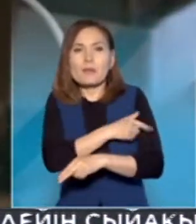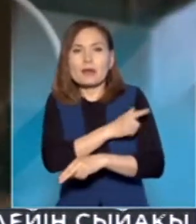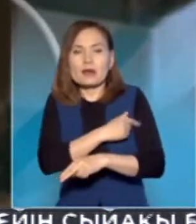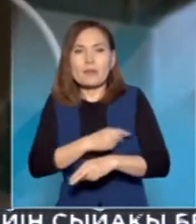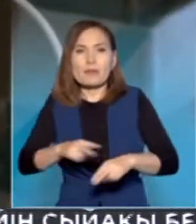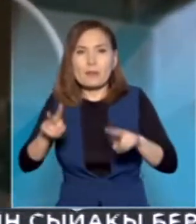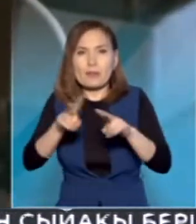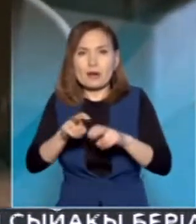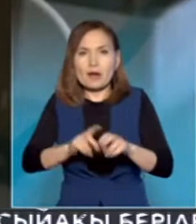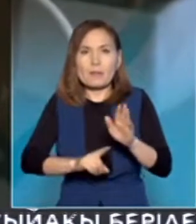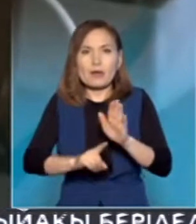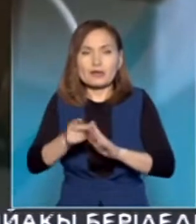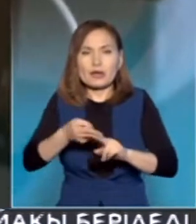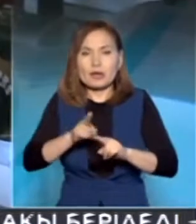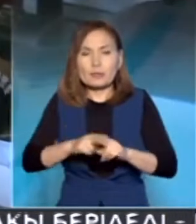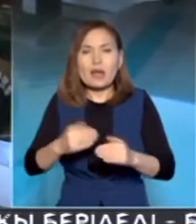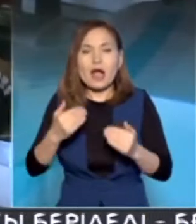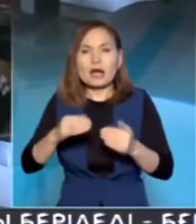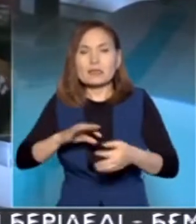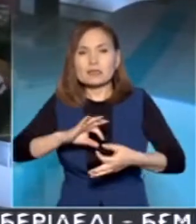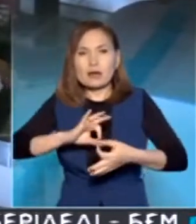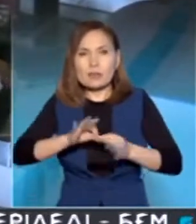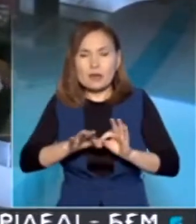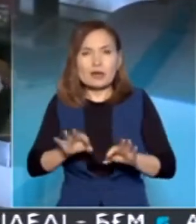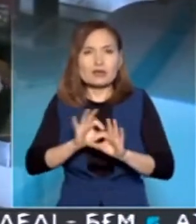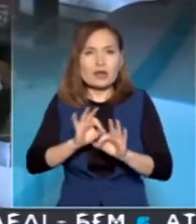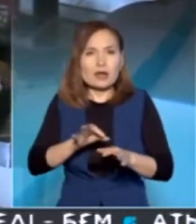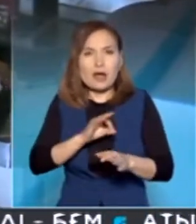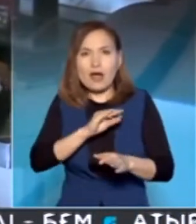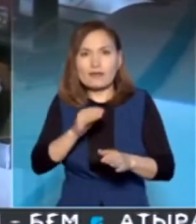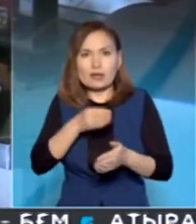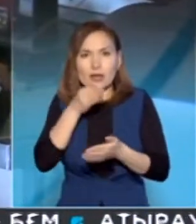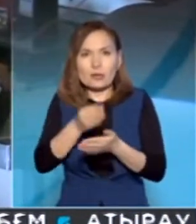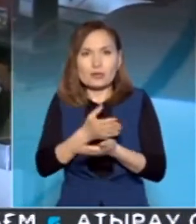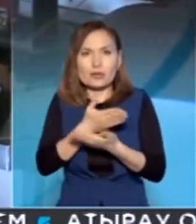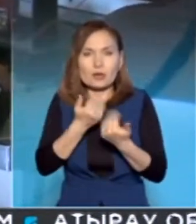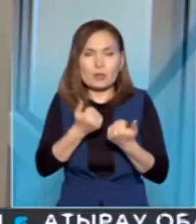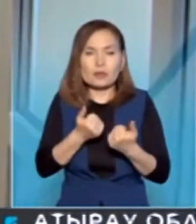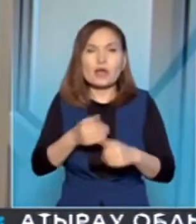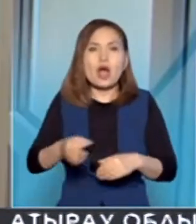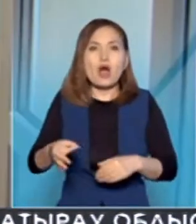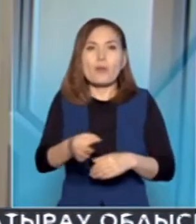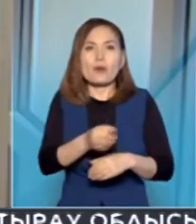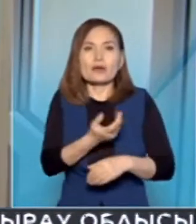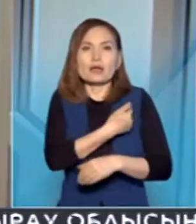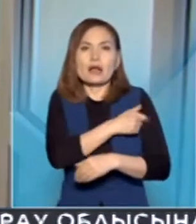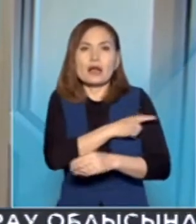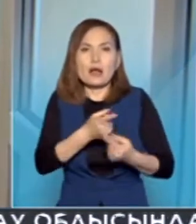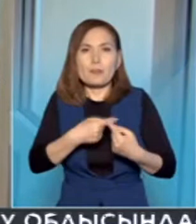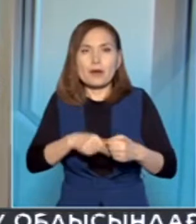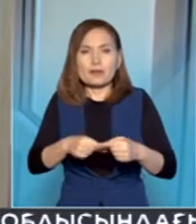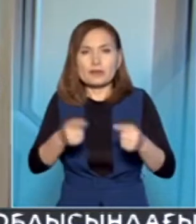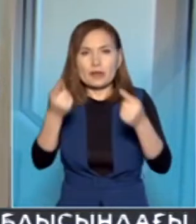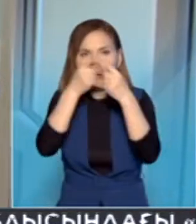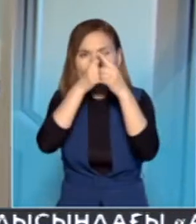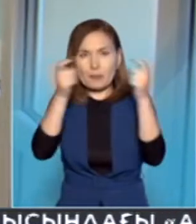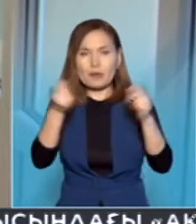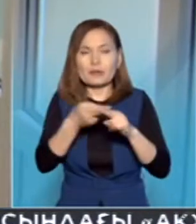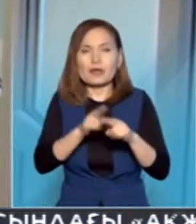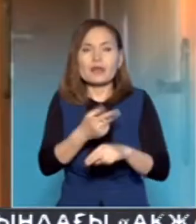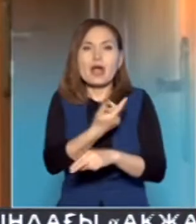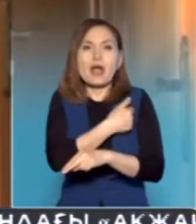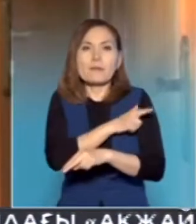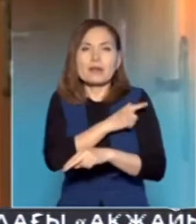эпидемиологиялық бақылау департаменті бұл оқиғаға қатысты ресми ақпарат берген жоқ. Ал облыстық денсаулық сақтау басқармасының хабарлауынша медицина мекемесіне